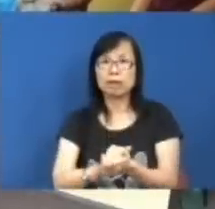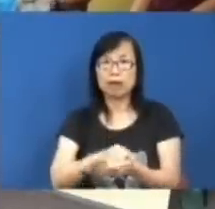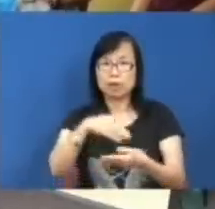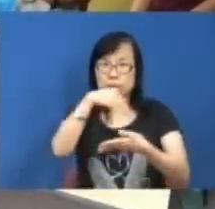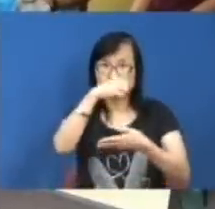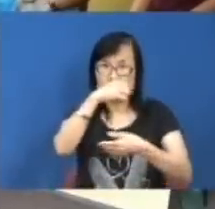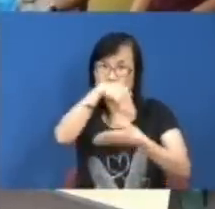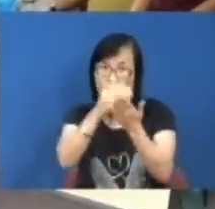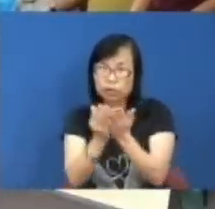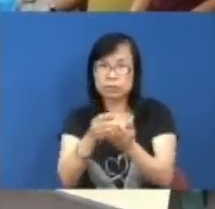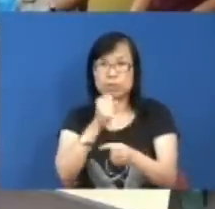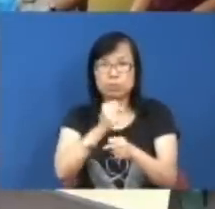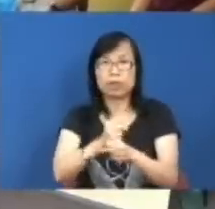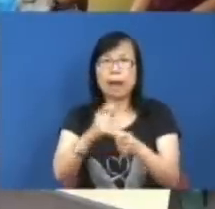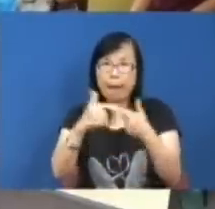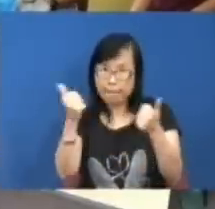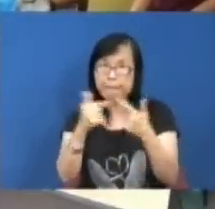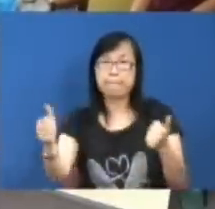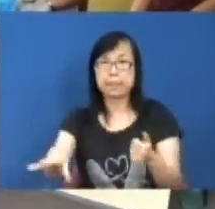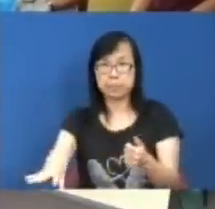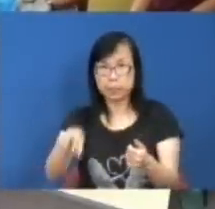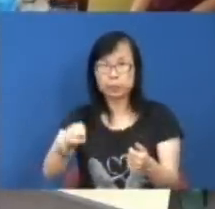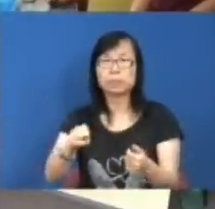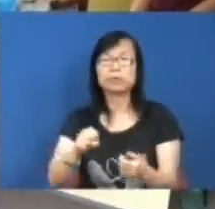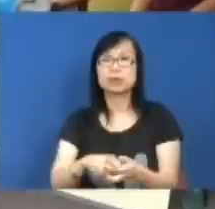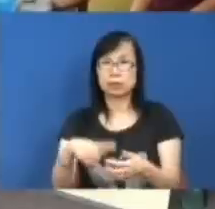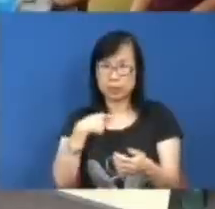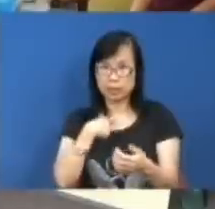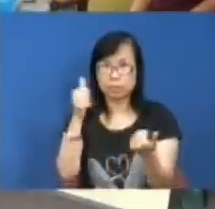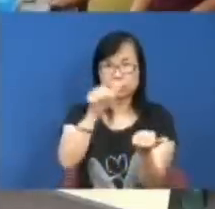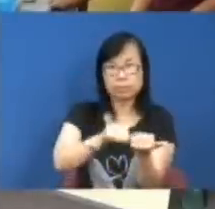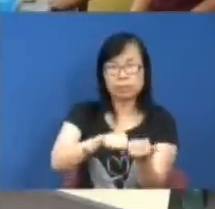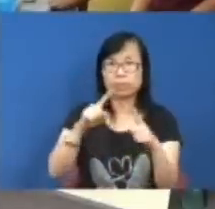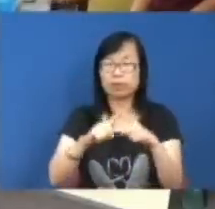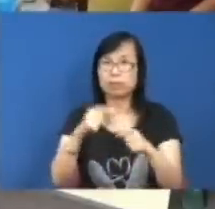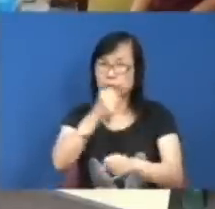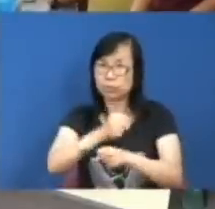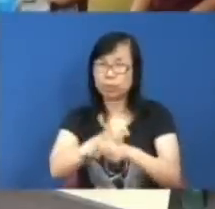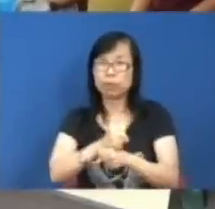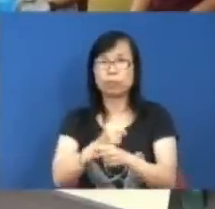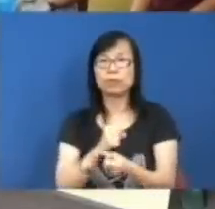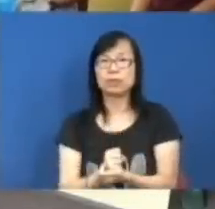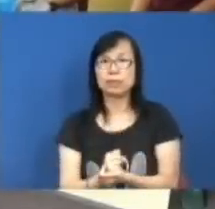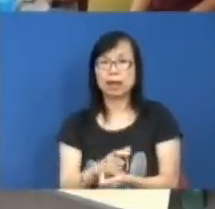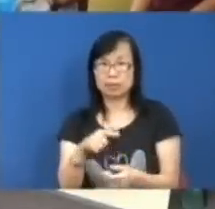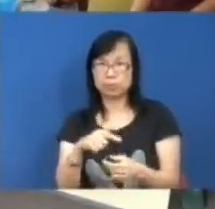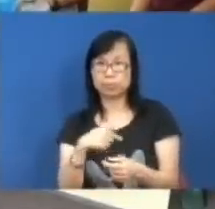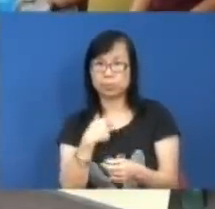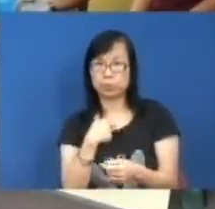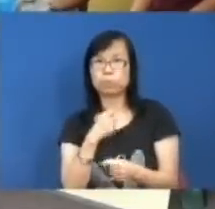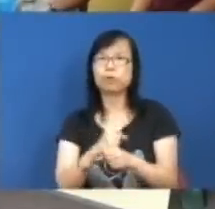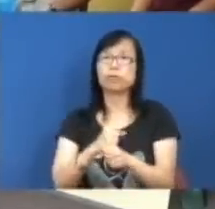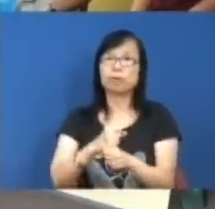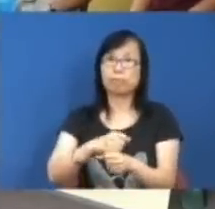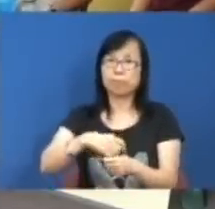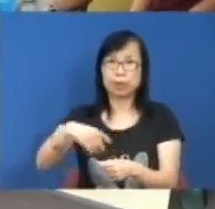個處理咧，係適當咁樣運用嘅。咁所以好多時係靠人去到處理嘅時候咧，的而且確就要做翻一個